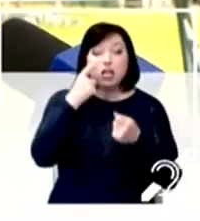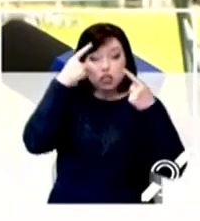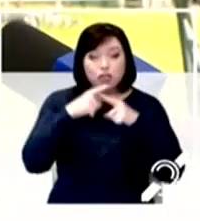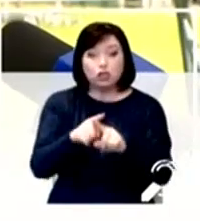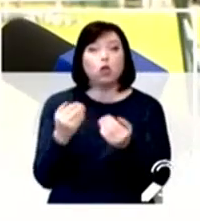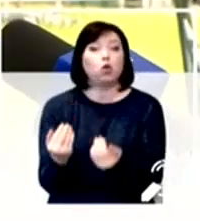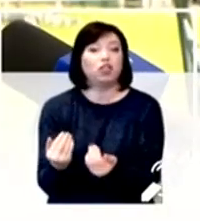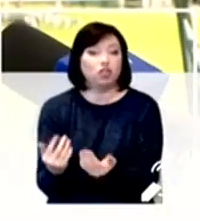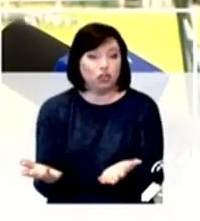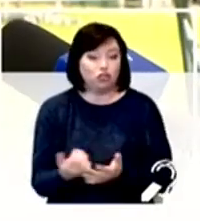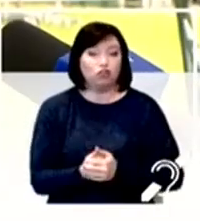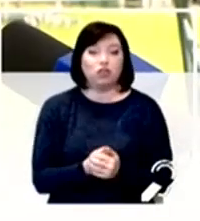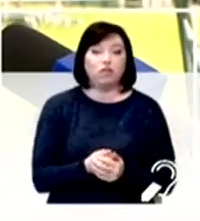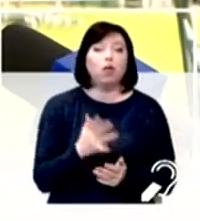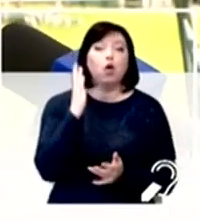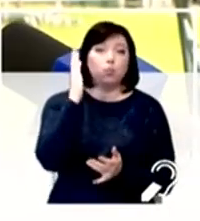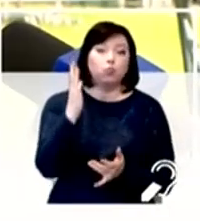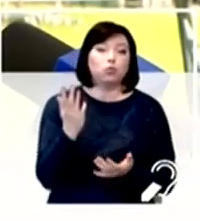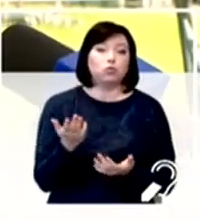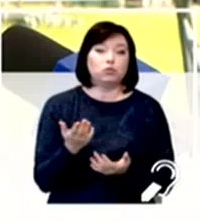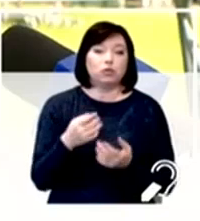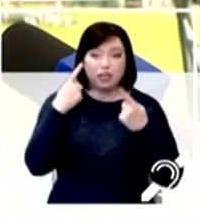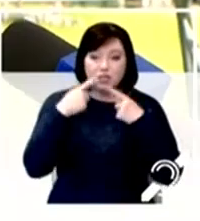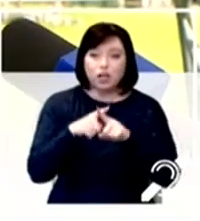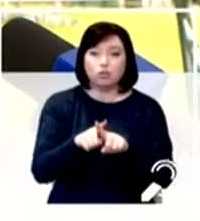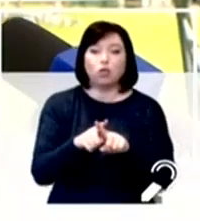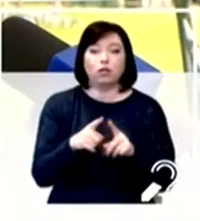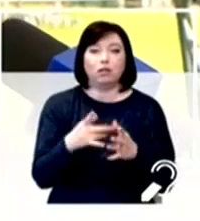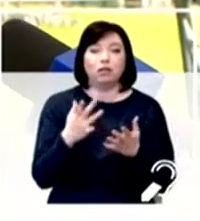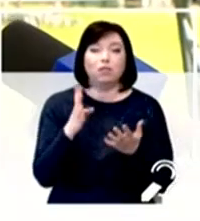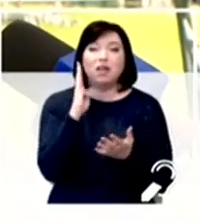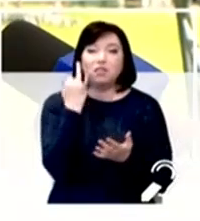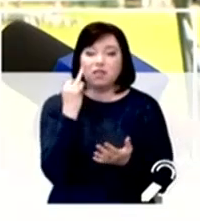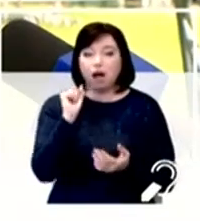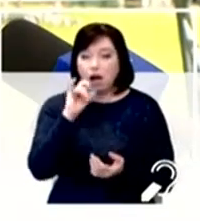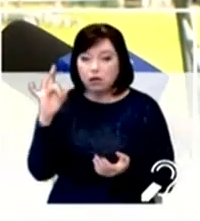tehnologia modernă. Vom avea tehnologie VR prin care